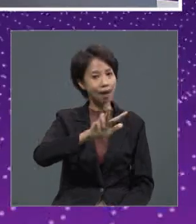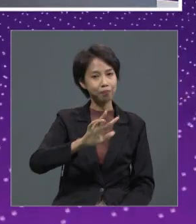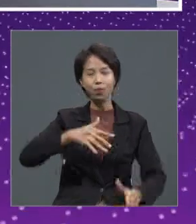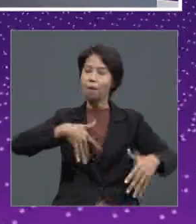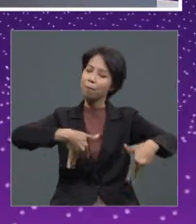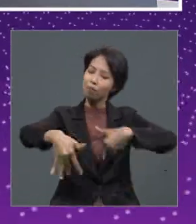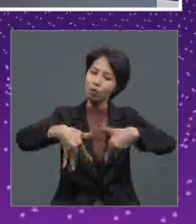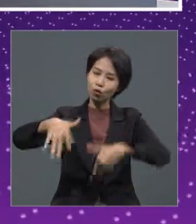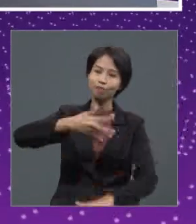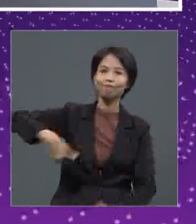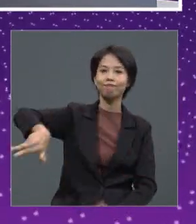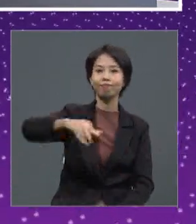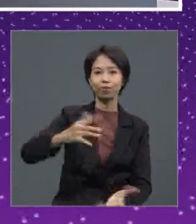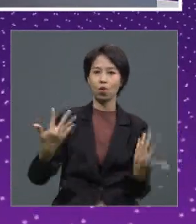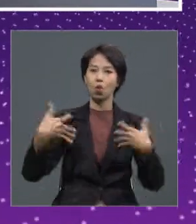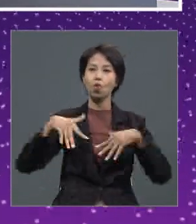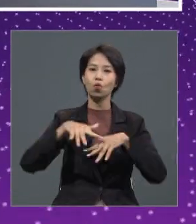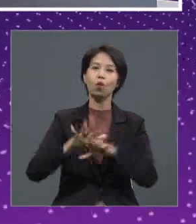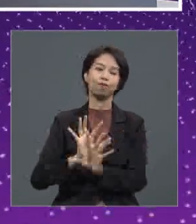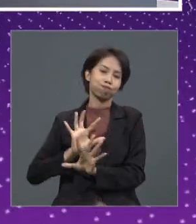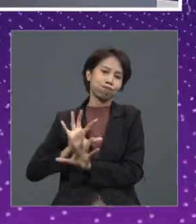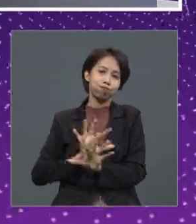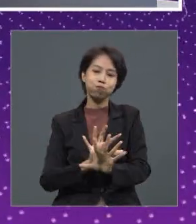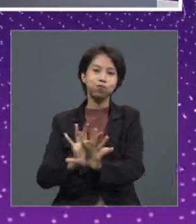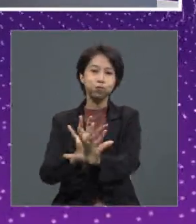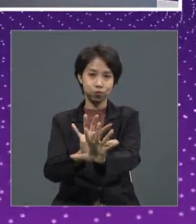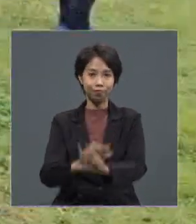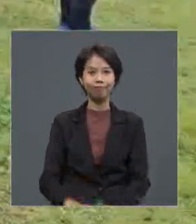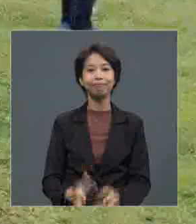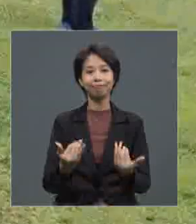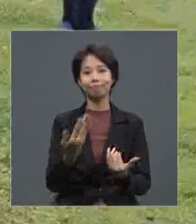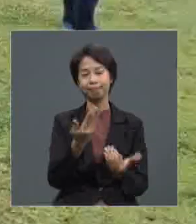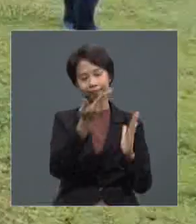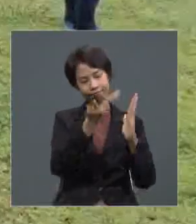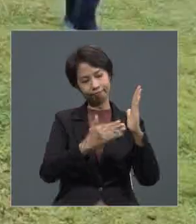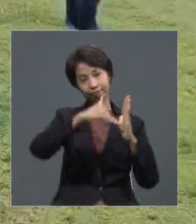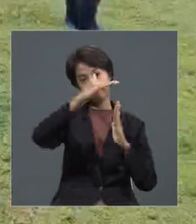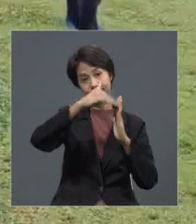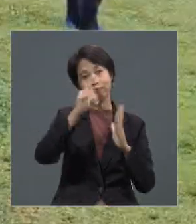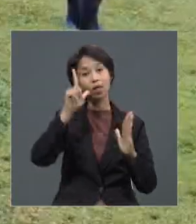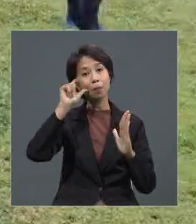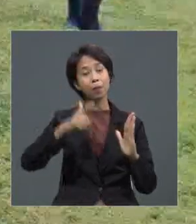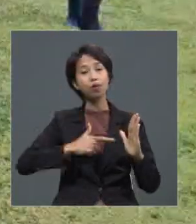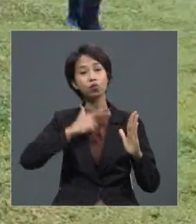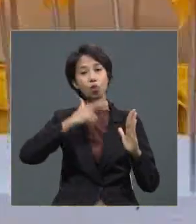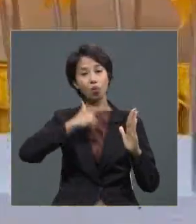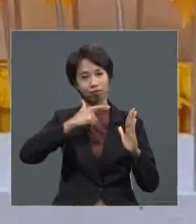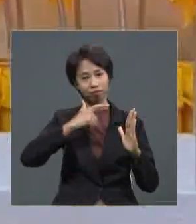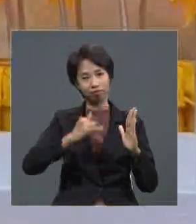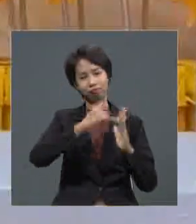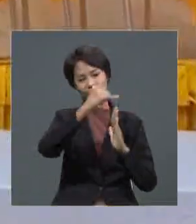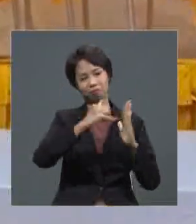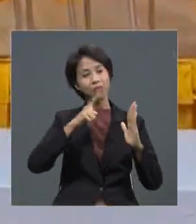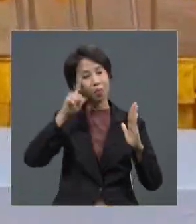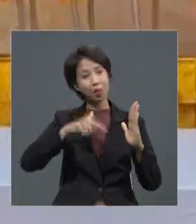กหมู่เหล่าพร้อมใจกันเข้าร่วมกิจกรรมอย่างเนืองแน่นเลยนะครับไปดูที่จังหวัดแม่ฮ่องสอนก่อนคือแม่ฮ่องสอนเนี่ยมีความพิเศษตรงที่ว่าจังหวัดเขาใหญ่พื้น